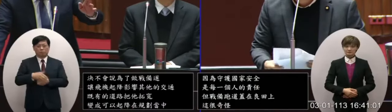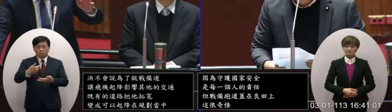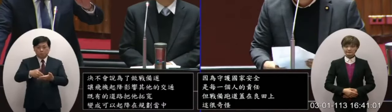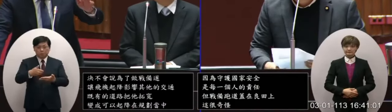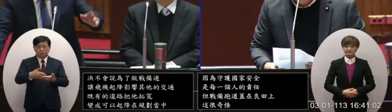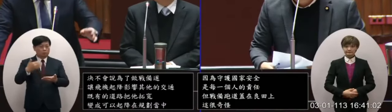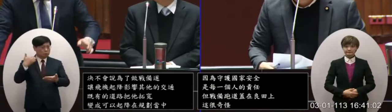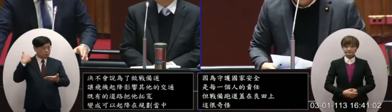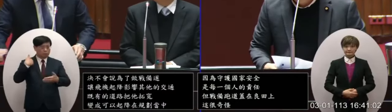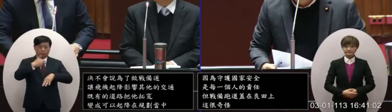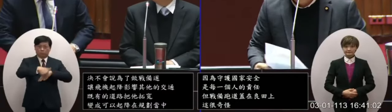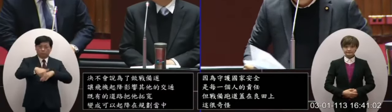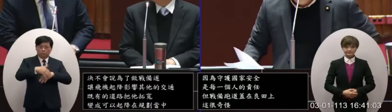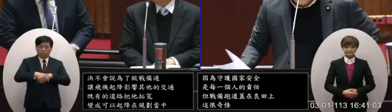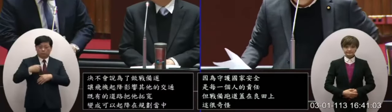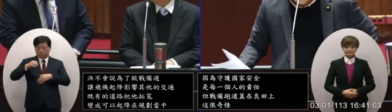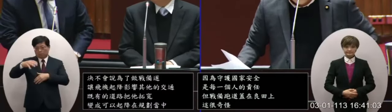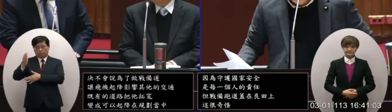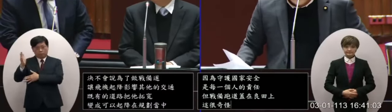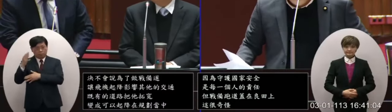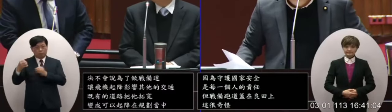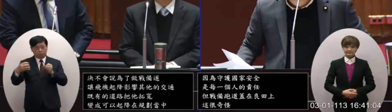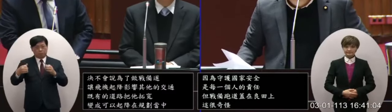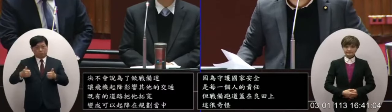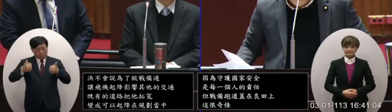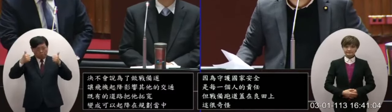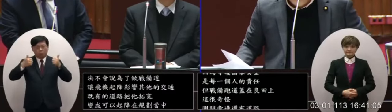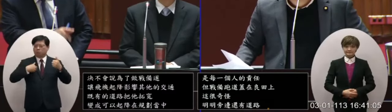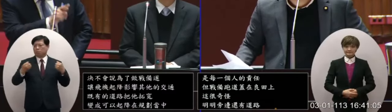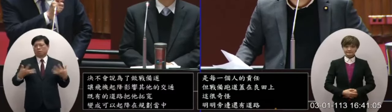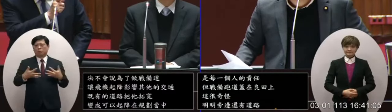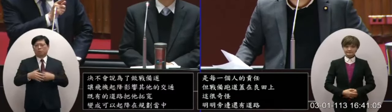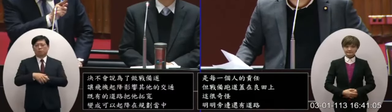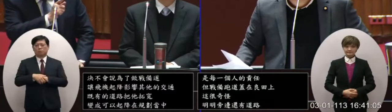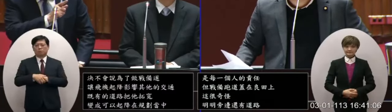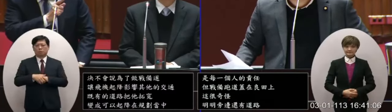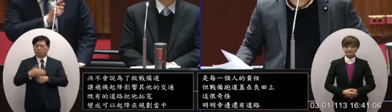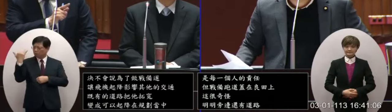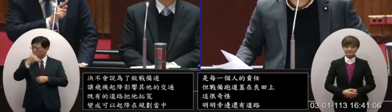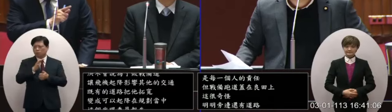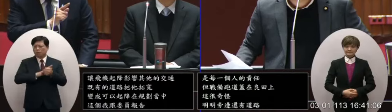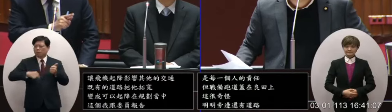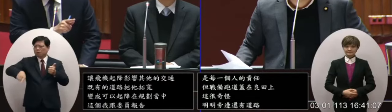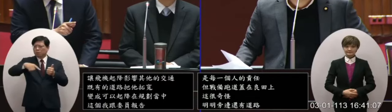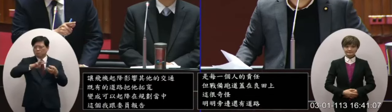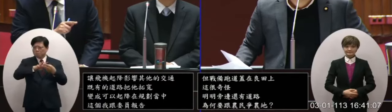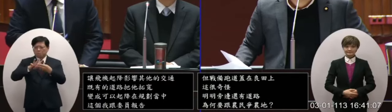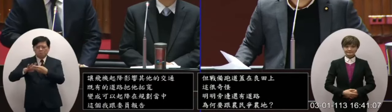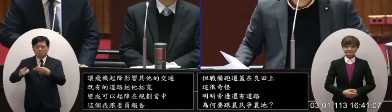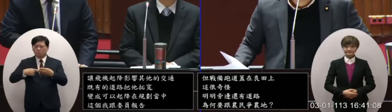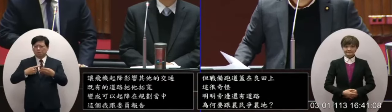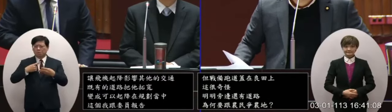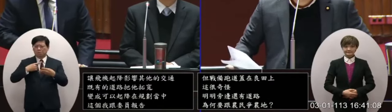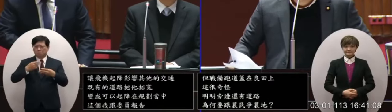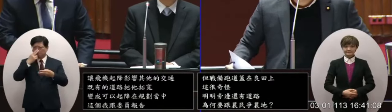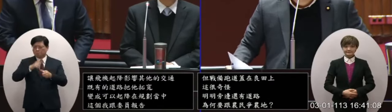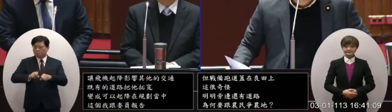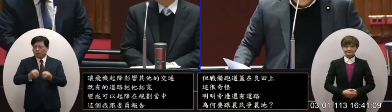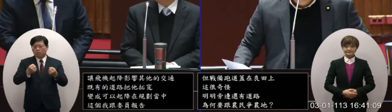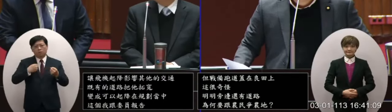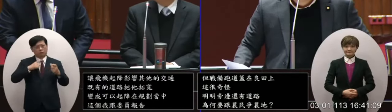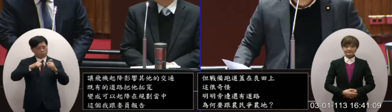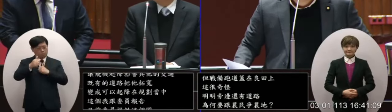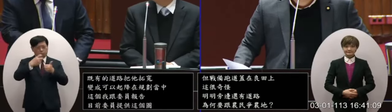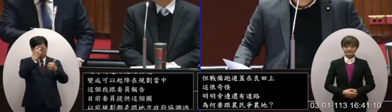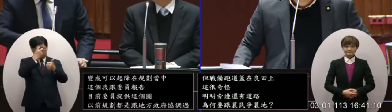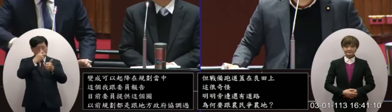我们以前所规划都是跟地方政府协调过，都没有问题。现在怎么会影响到讲的话毁弃良田？我回去我要做